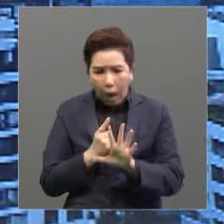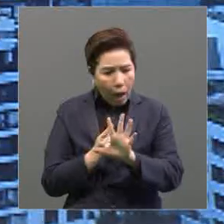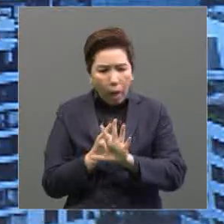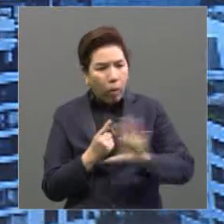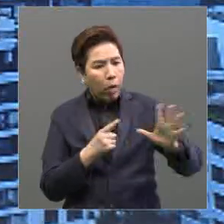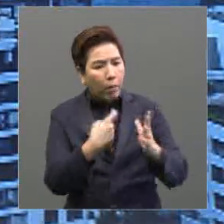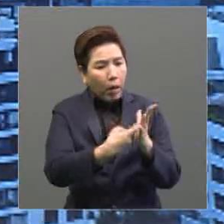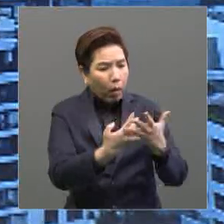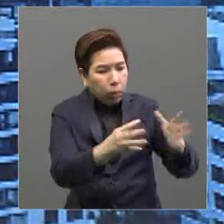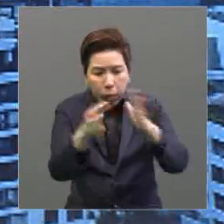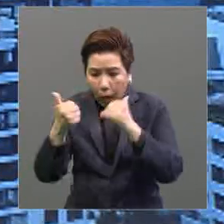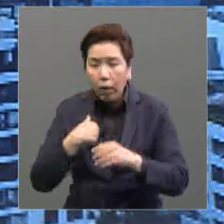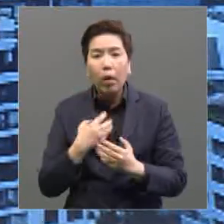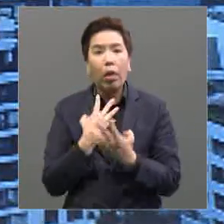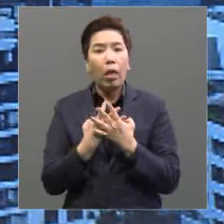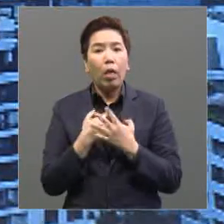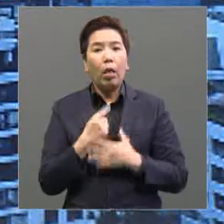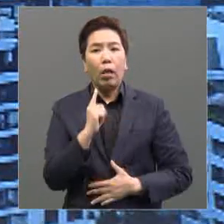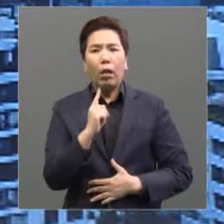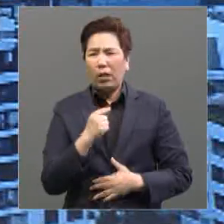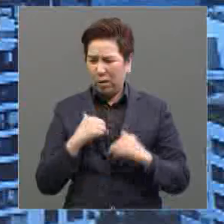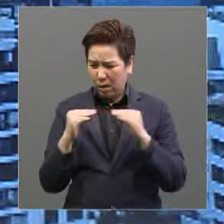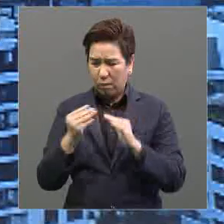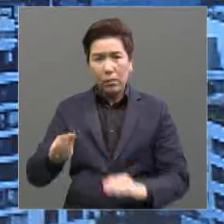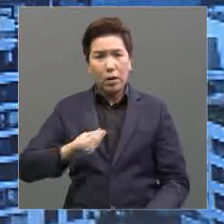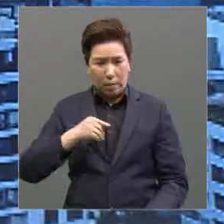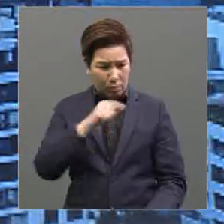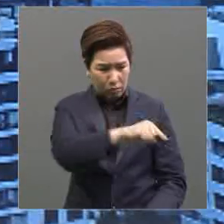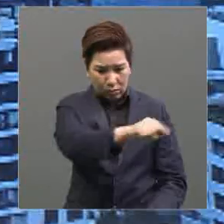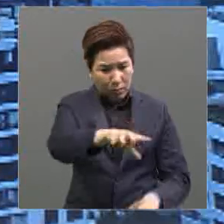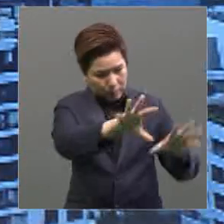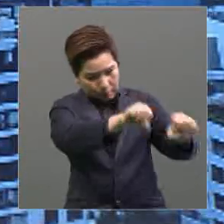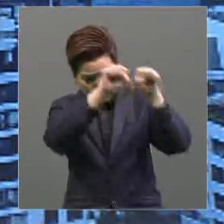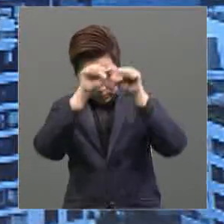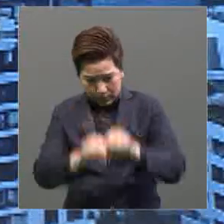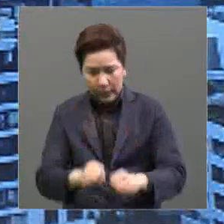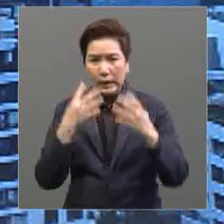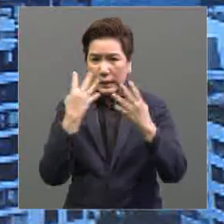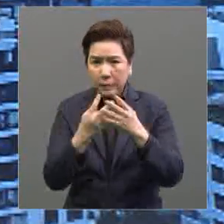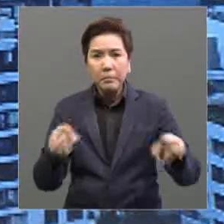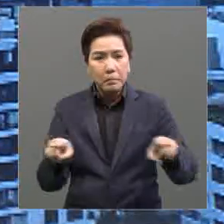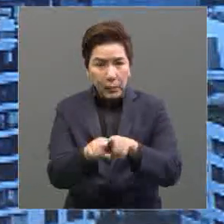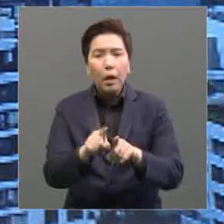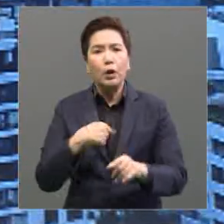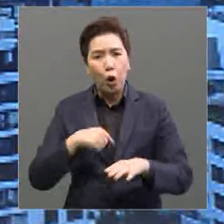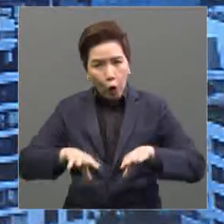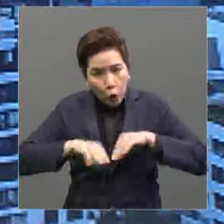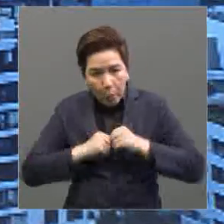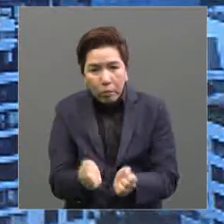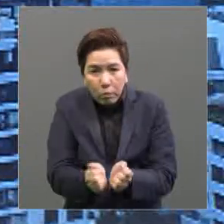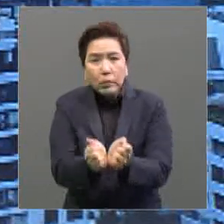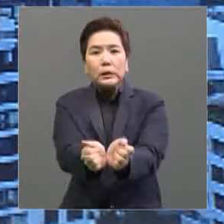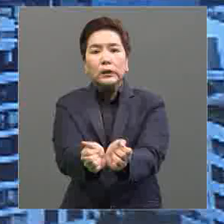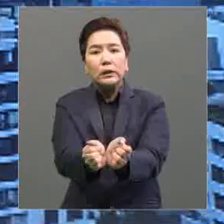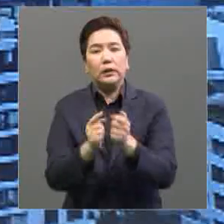ได้รับการประกันตัวต้องจำคุกอยู่บอกว่าอย่างเงี้ยไม่เป็นธรรมถ้าไปจับคนเหล่านั้นเข้ามาเข้าสู่กระบวนการด้วยเมื่อไหร่สิตัวเองจะมอบตัวเลย